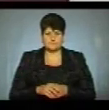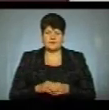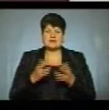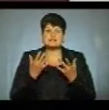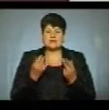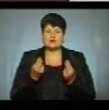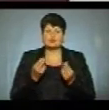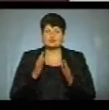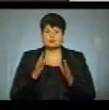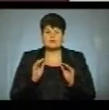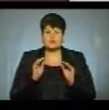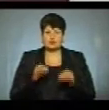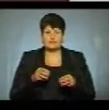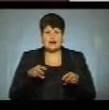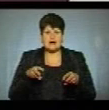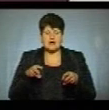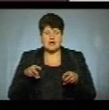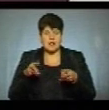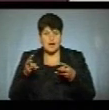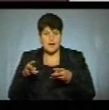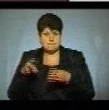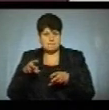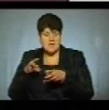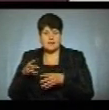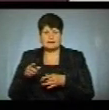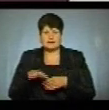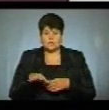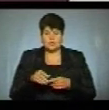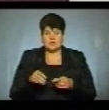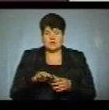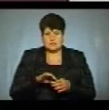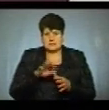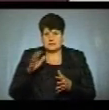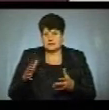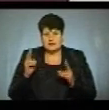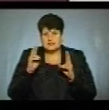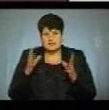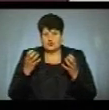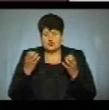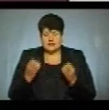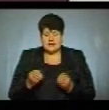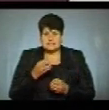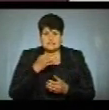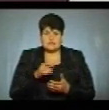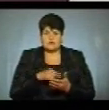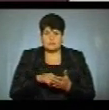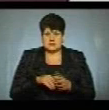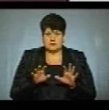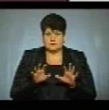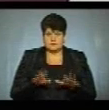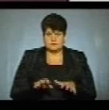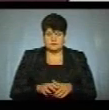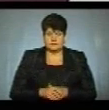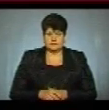Скільки коштуватиме встановлення камер на території сміттєзвалища, в міській раді ще не знають, розповів телефоном міський голова Бережан Володимир